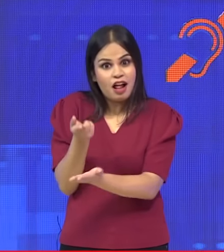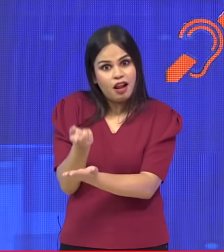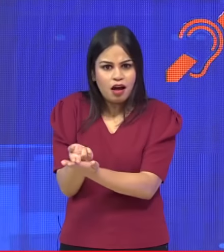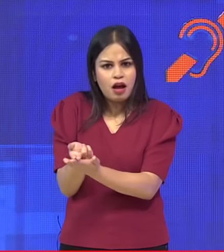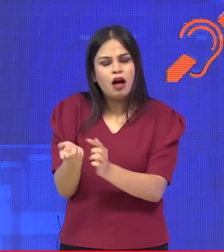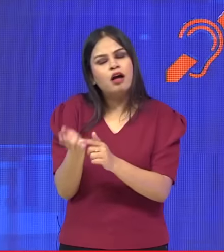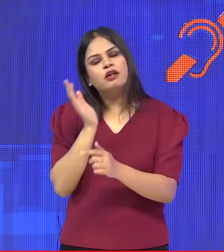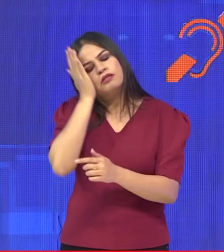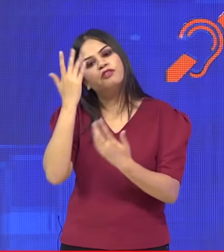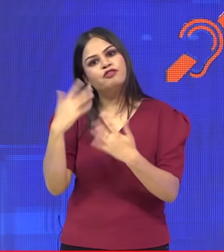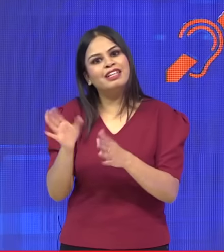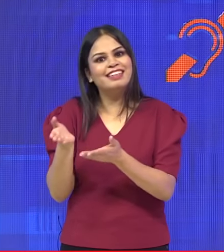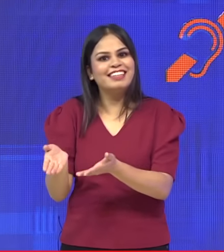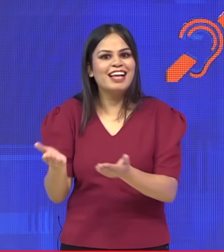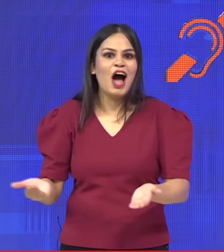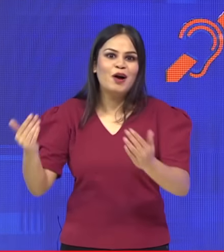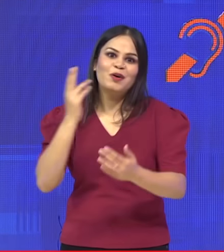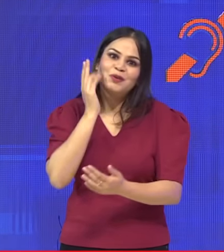शाहरुख सो गया